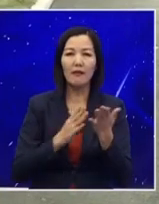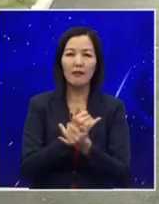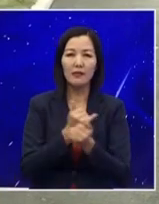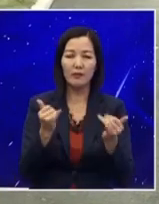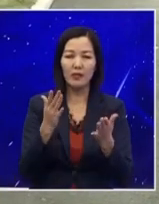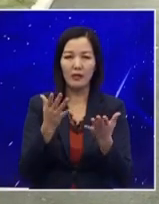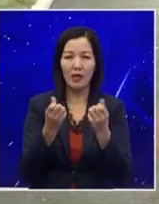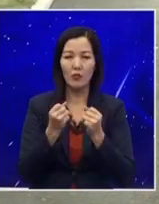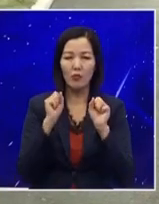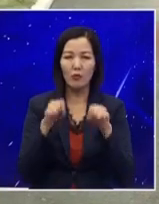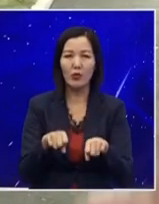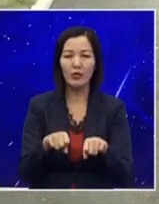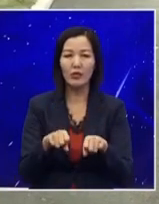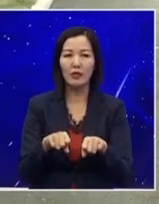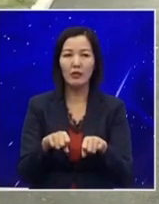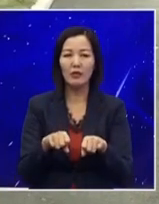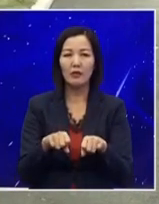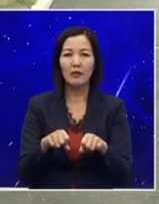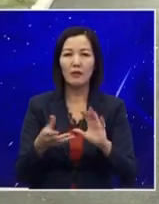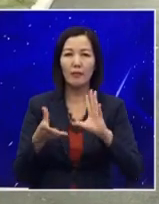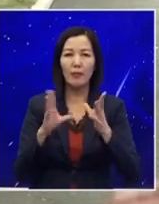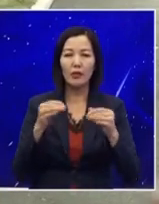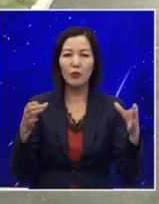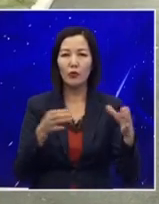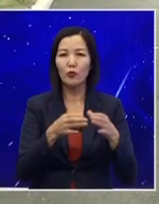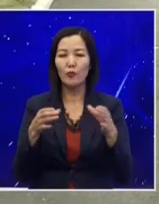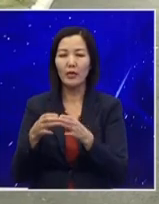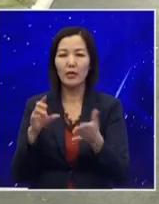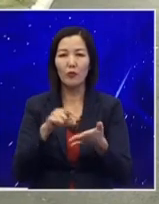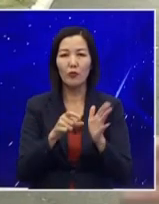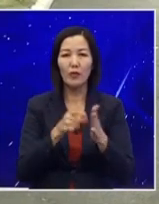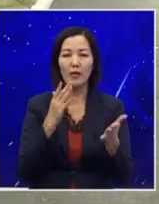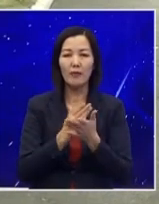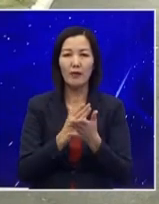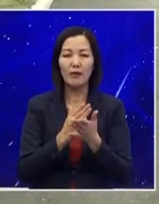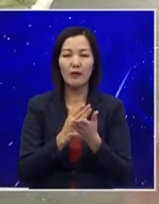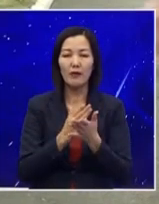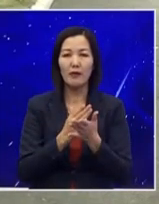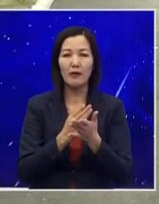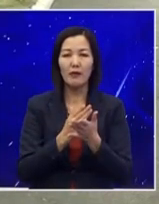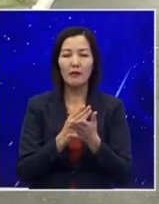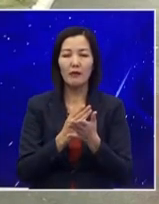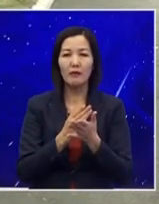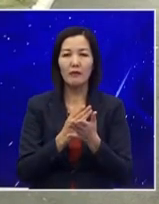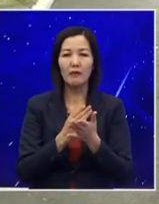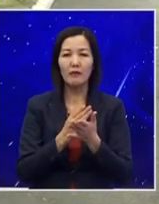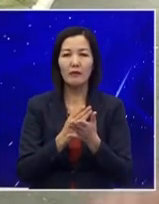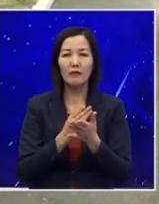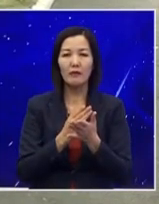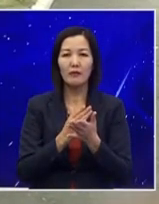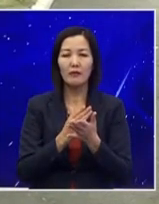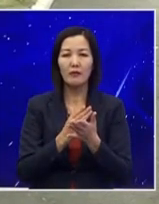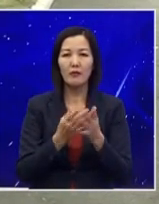қызметкерлердің бар. Және де арнайы мониторинг топтарының бөлмелері бар. Бәрі арналған. Өзі блогерлер,